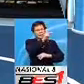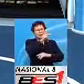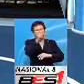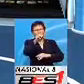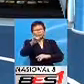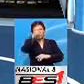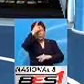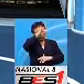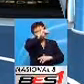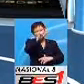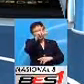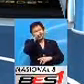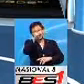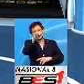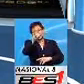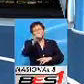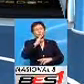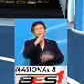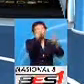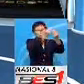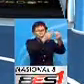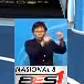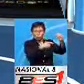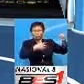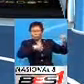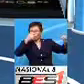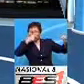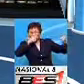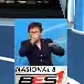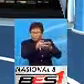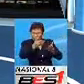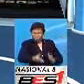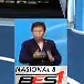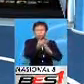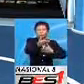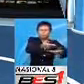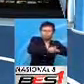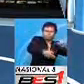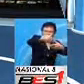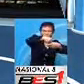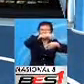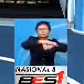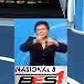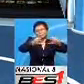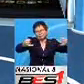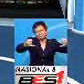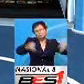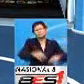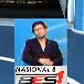jalani Johari turut memberitahu angka itu termasuk aduan penipuan pembelian menerusi urus niaga dalam